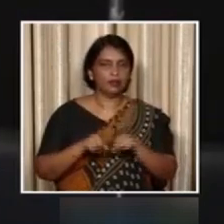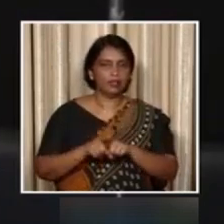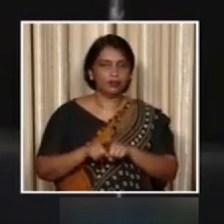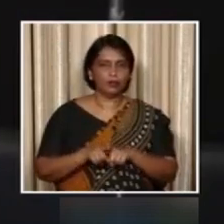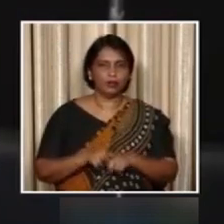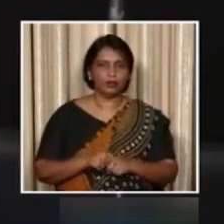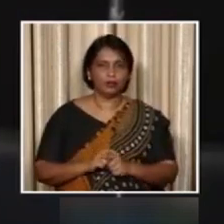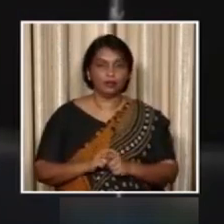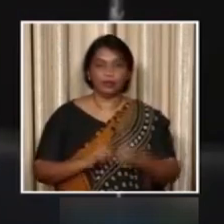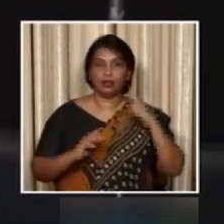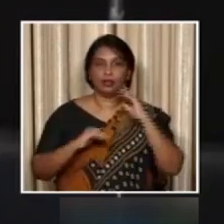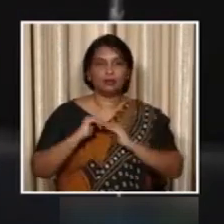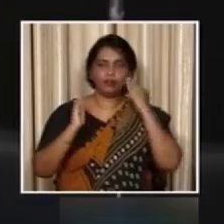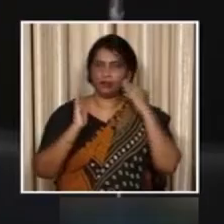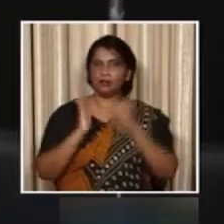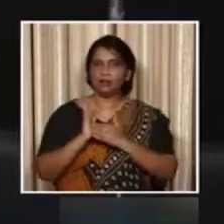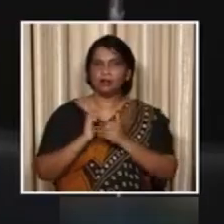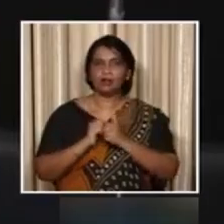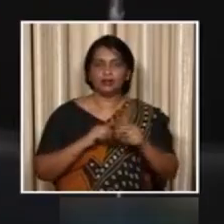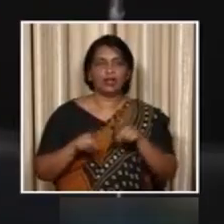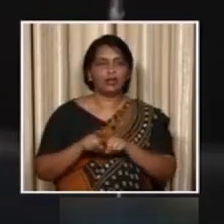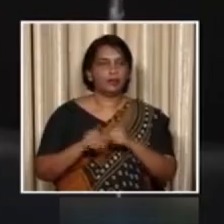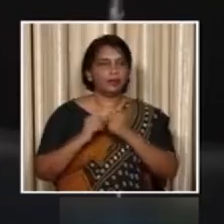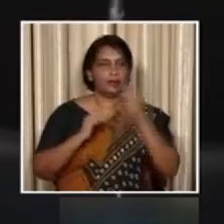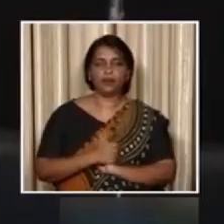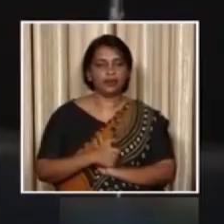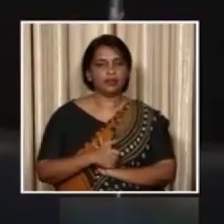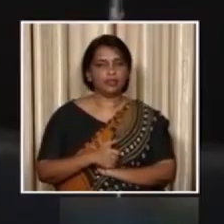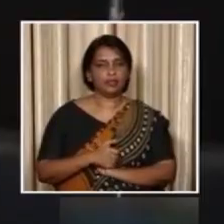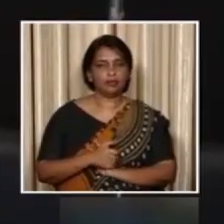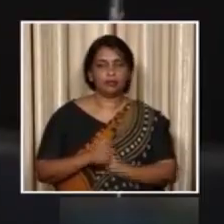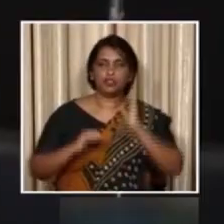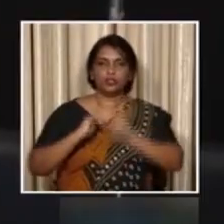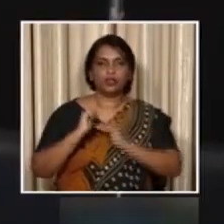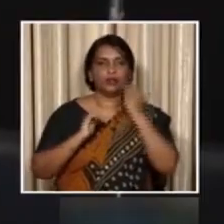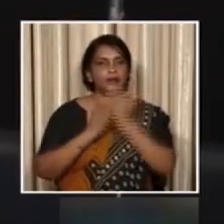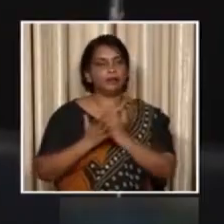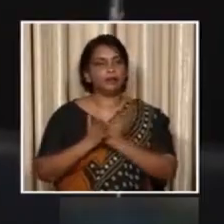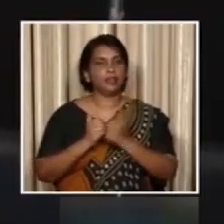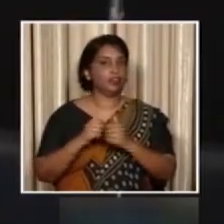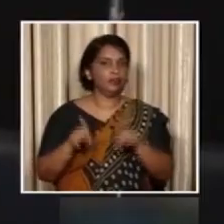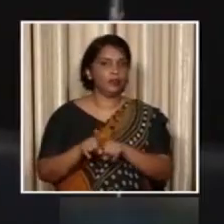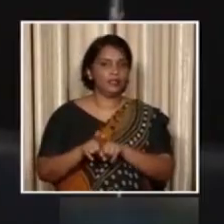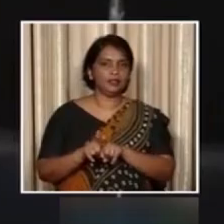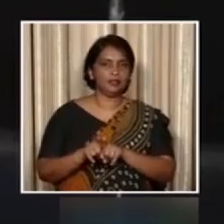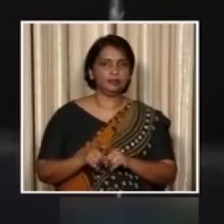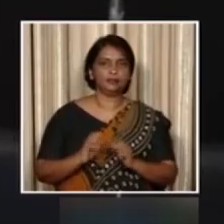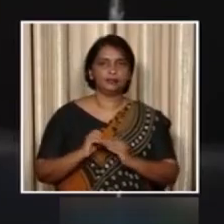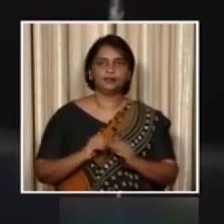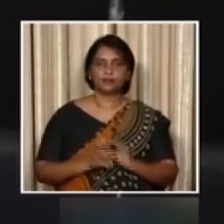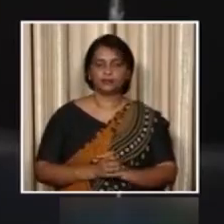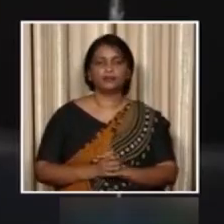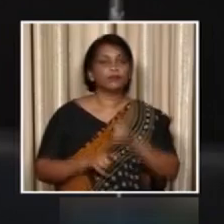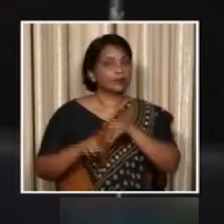විපක්ෂයෙන් විශ්වාස භංග යෝජනාවක් ගෙනාව මේක පදනම් කරගෙන. විශ්වාස භංග යෝජනාවත් පරාද වුණා. ඉතින් මේ ඒ කාරණේ නැවත ඉන්ටරිම් රිලීෆ් එකක් දුන්නාම දැන්